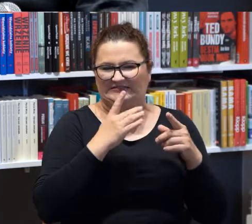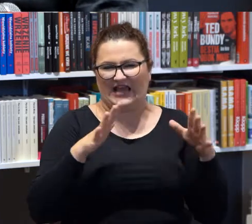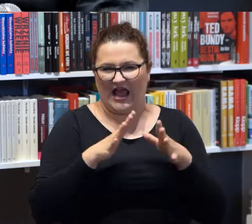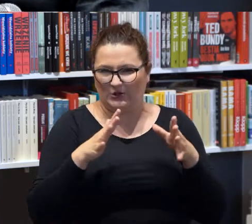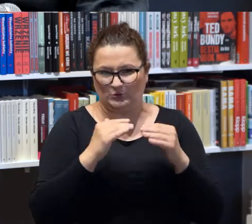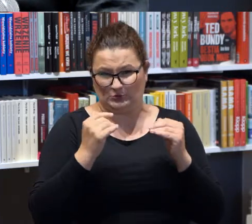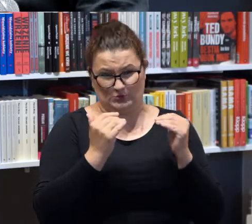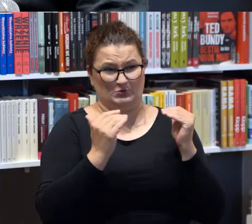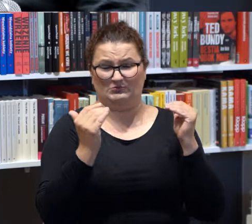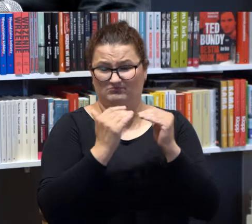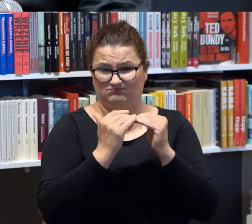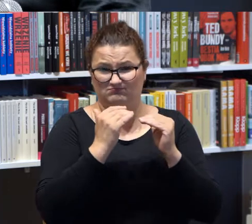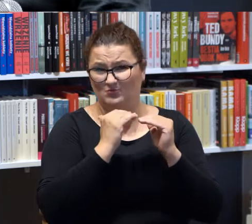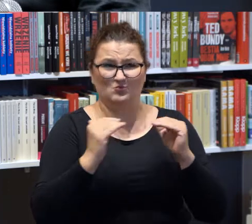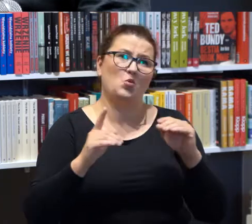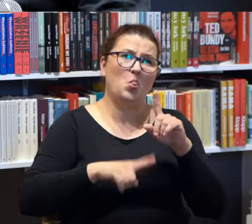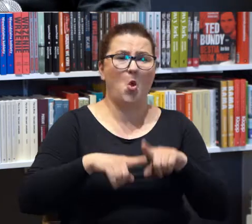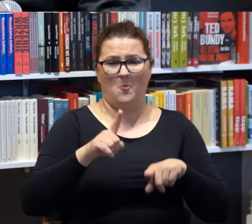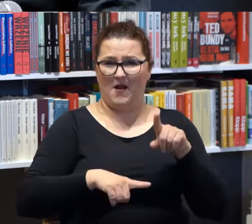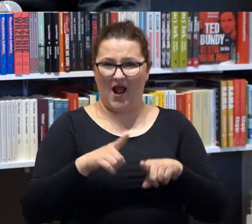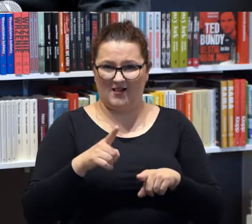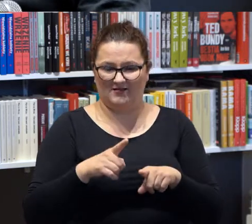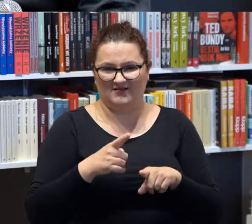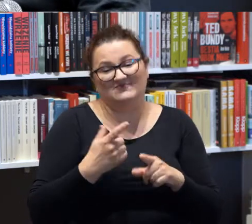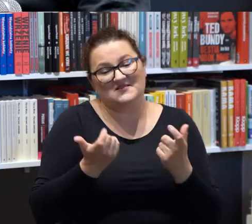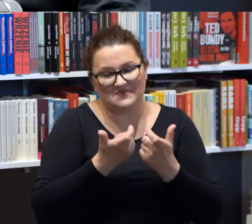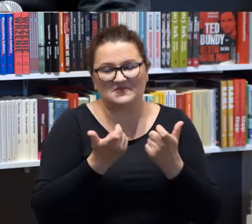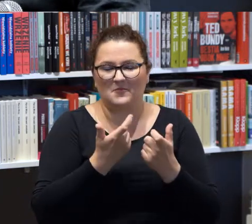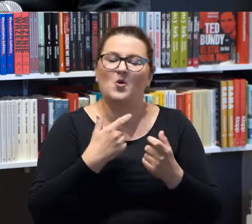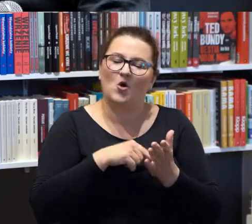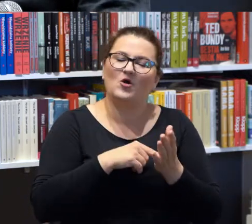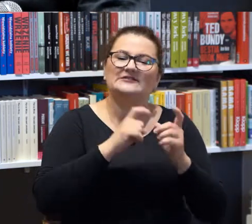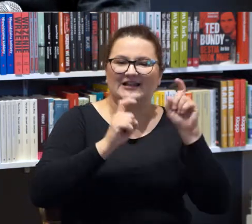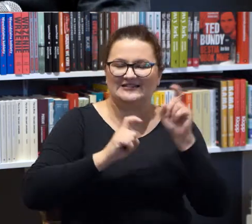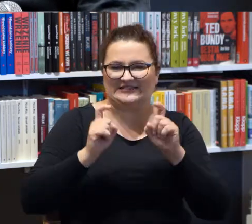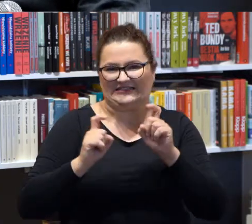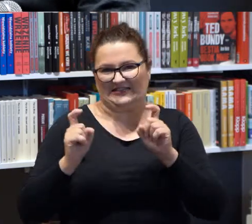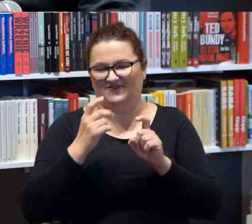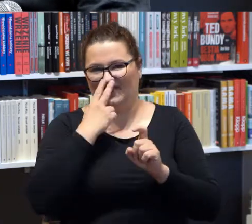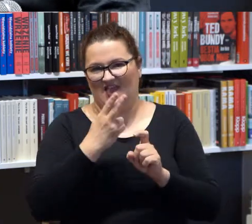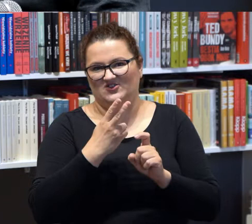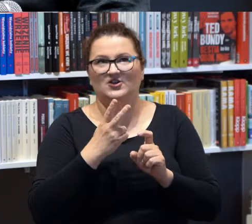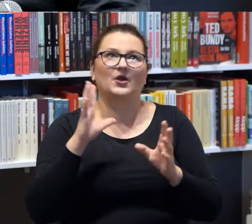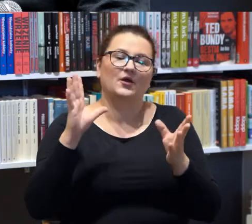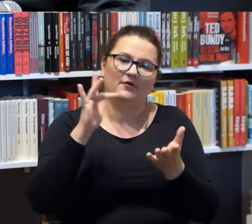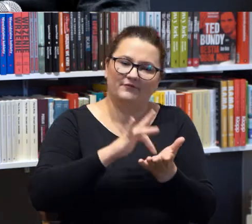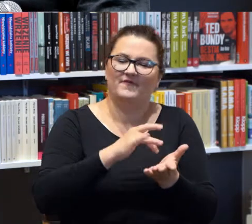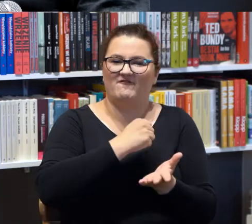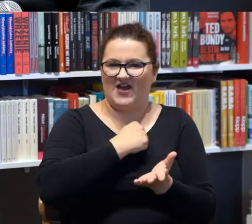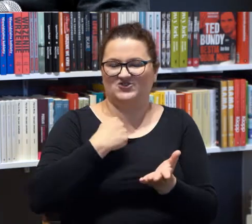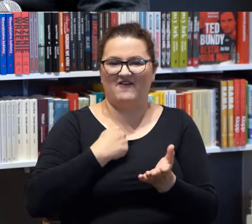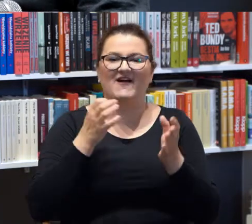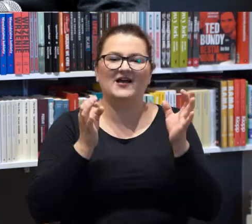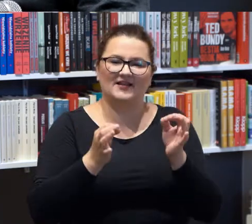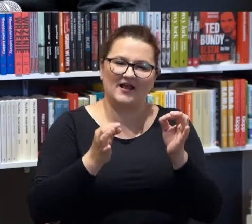normy. Liczbowo znowuż, no bo jak spojrzymy na statystyki, teraz taka mi przyszła do głowy, że w samej Warszawie obecnie wychowuje się